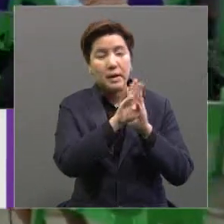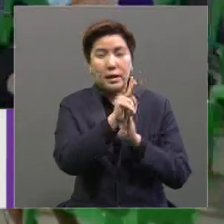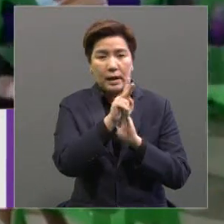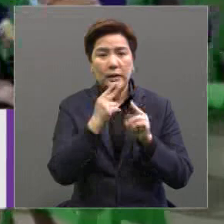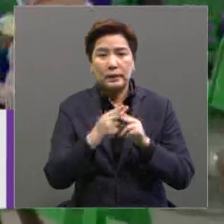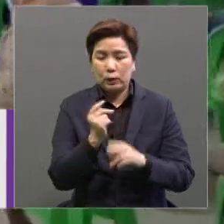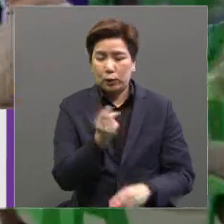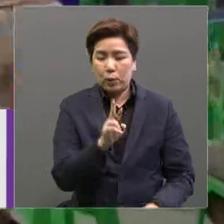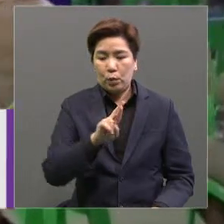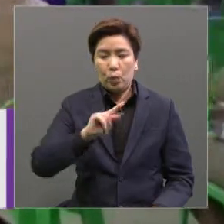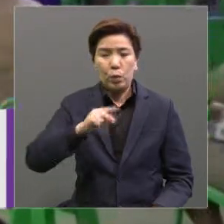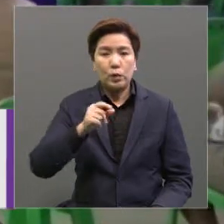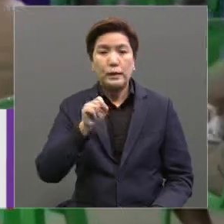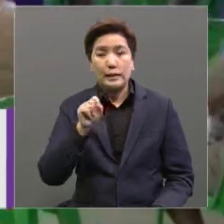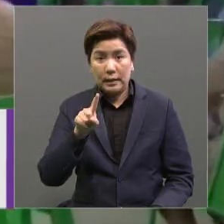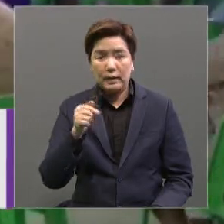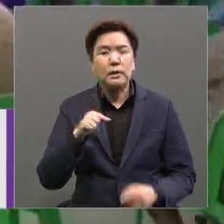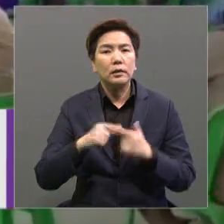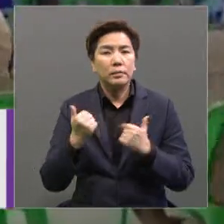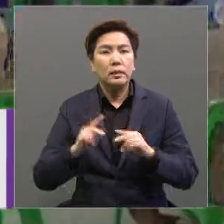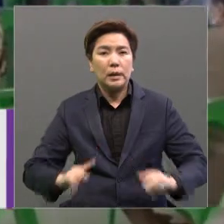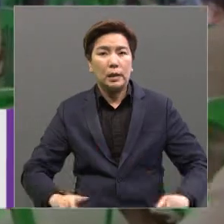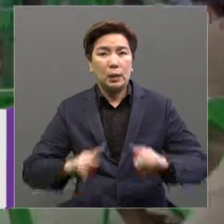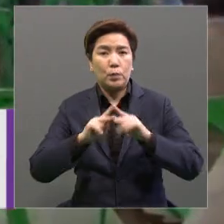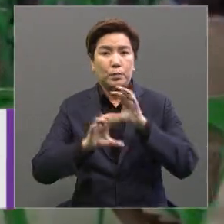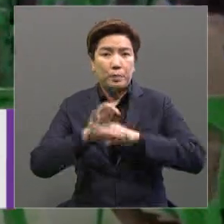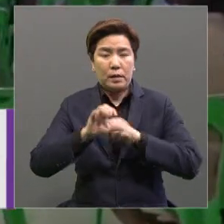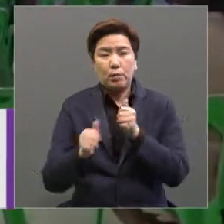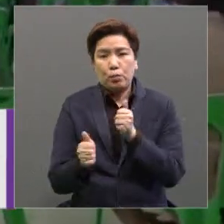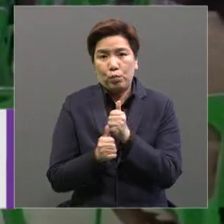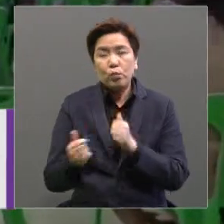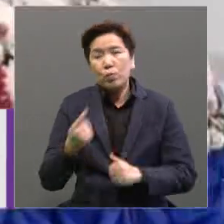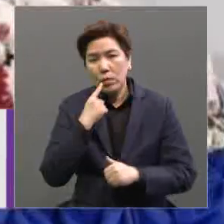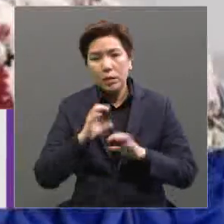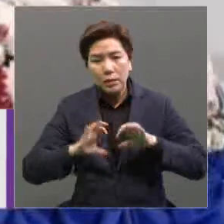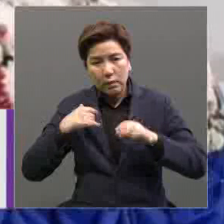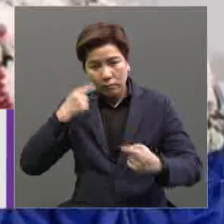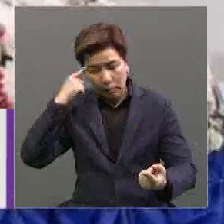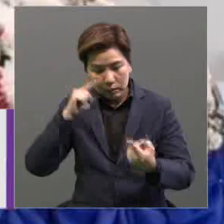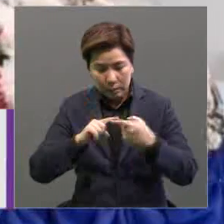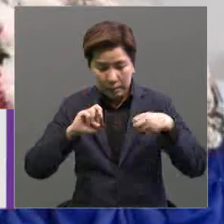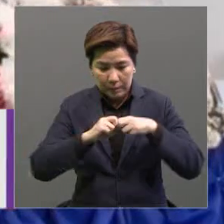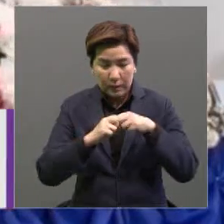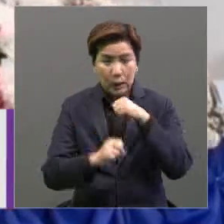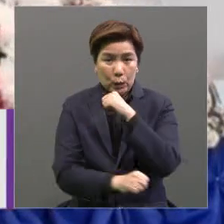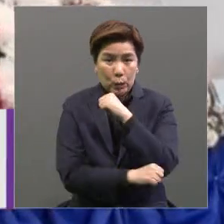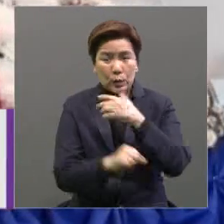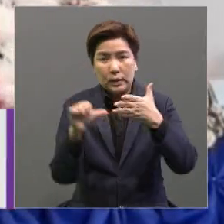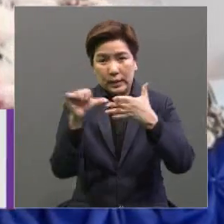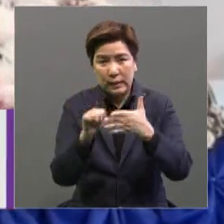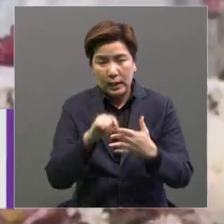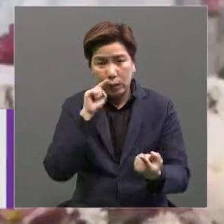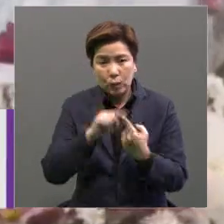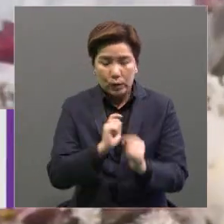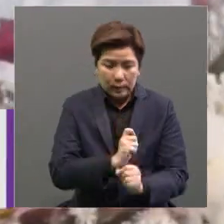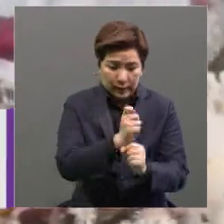นายทรงศักดิ์ทองศรีรัฐมนตรีช่วยว่าการกระทรวงมหาดไทยบอกว่ารัฐบาลให้ความสำคัญเรื่องการแก้ปัญหาความยากจนด้านการ